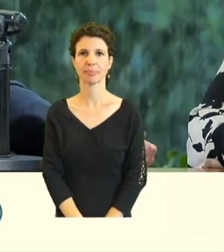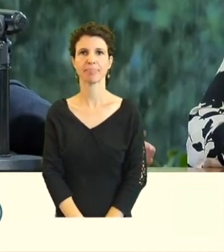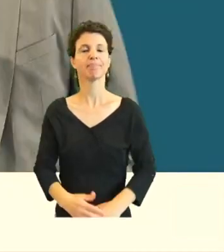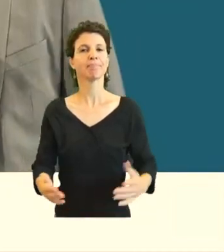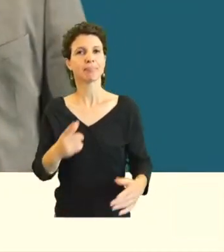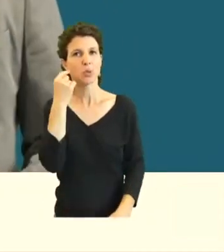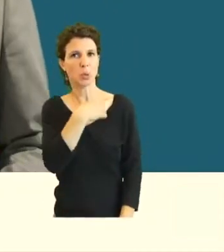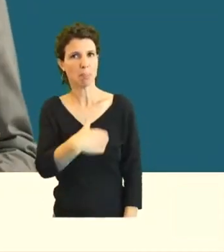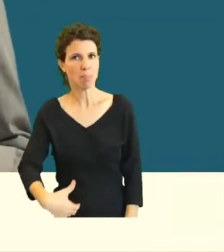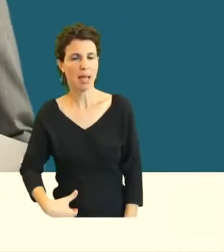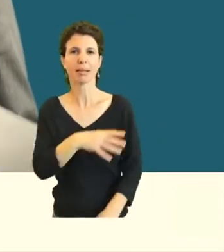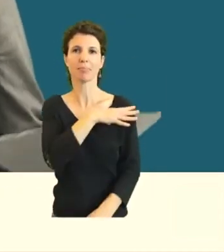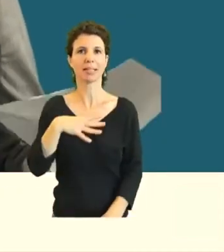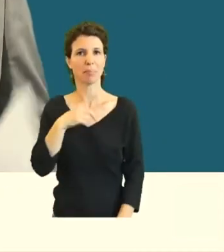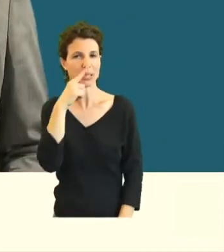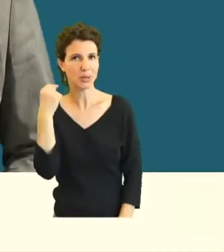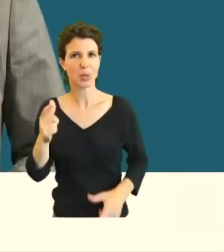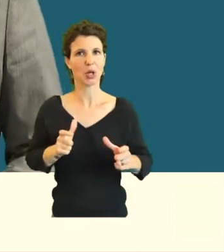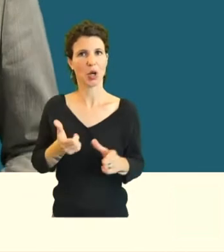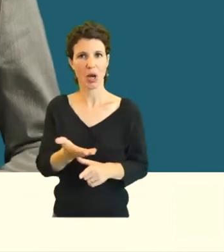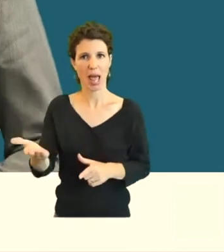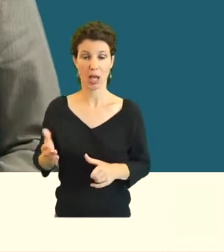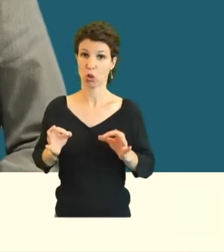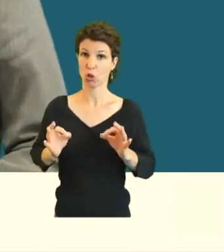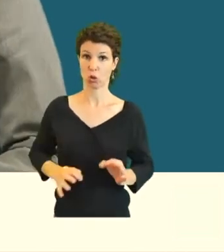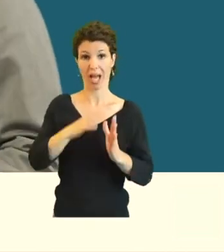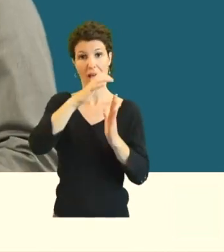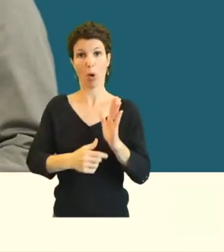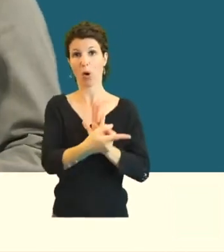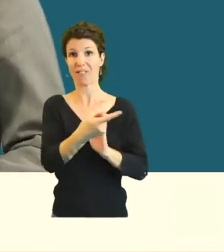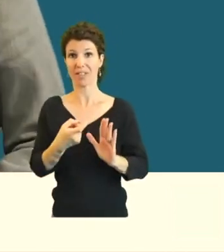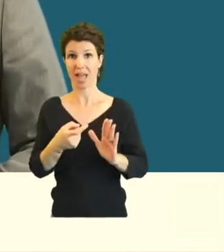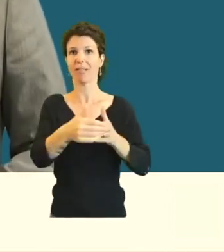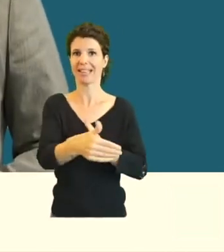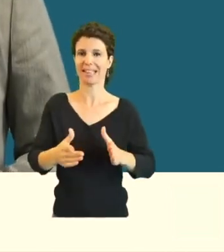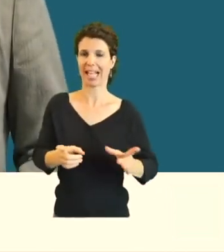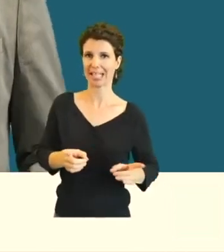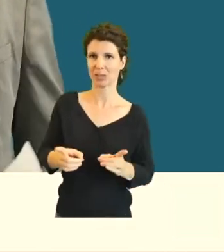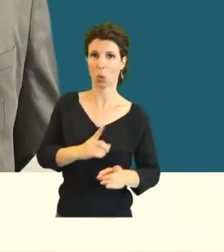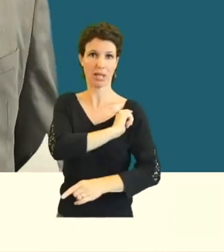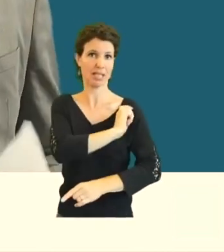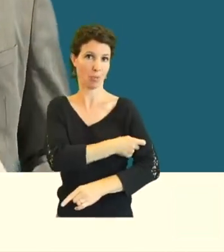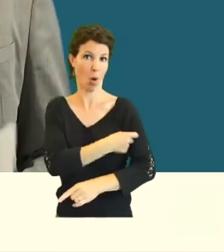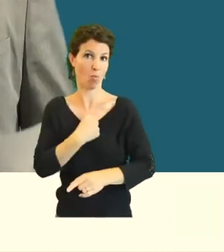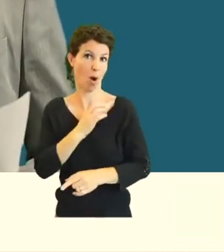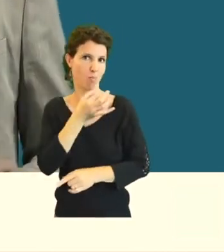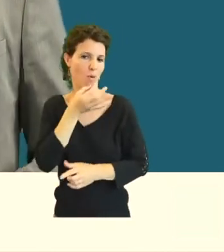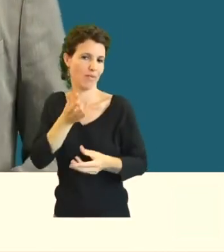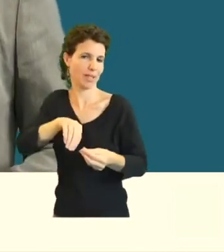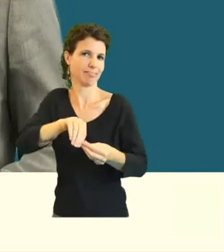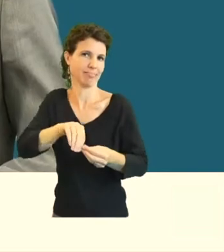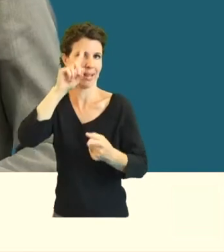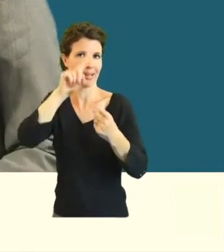Monsieur le maire, mesdames, messieurs, mes chers collègues, donc ce rapport émane bien de la direction des sports. Je vais en profiter pour parler un peu de sport, puisque